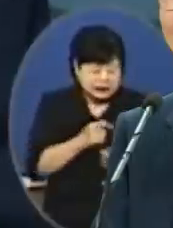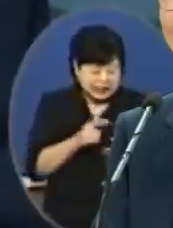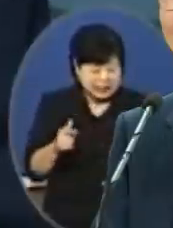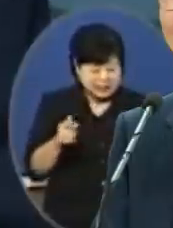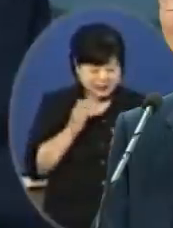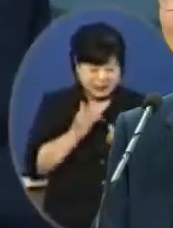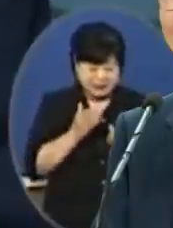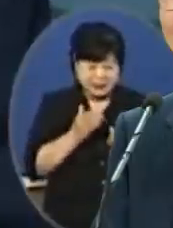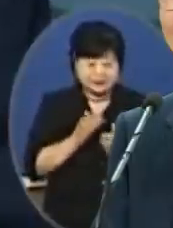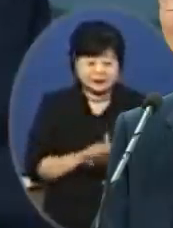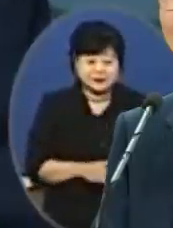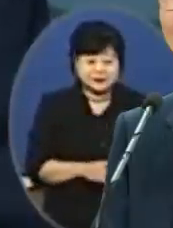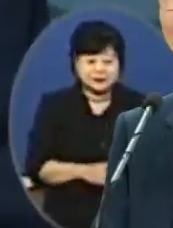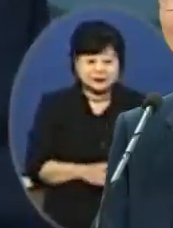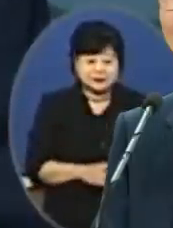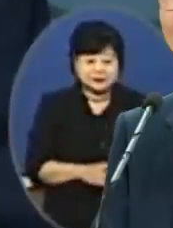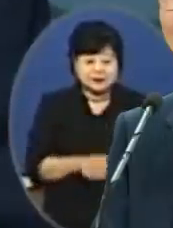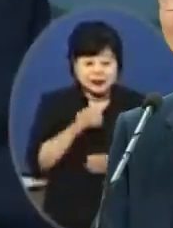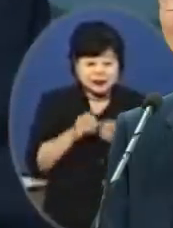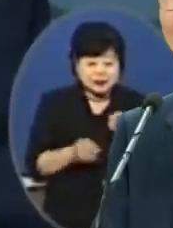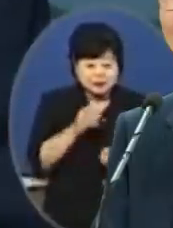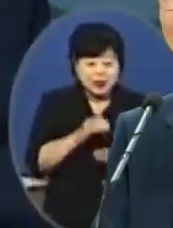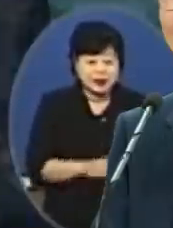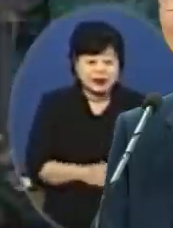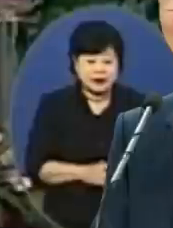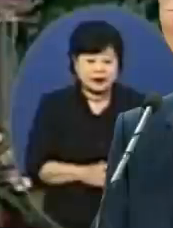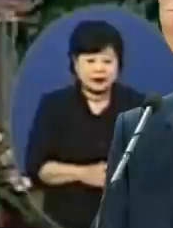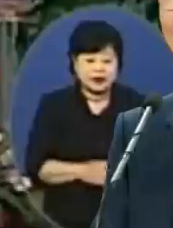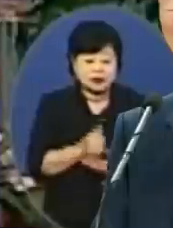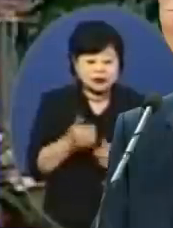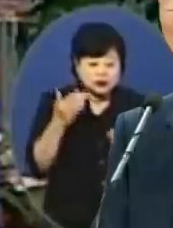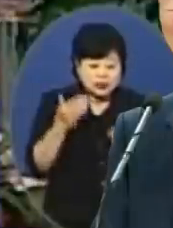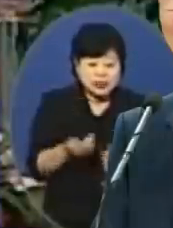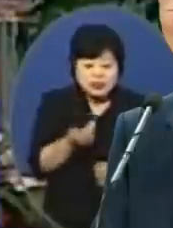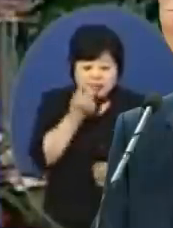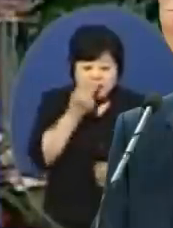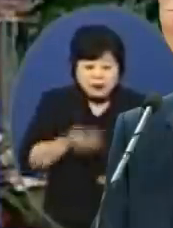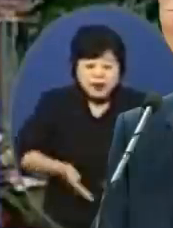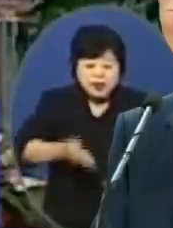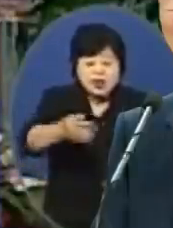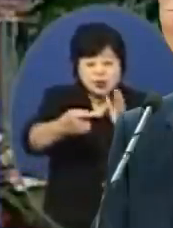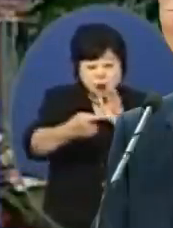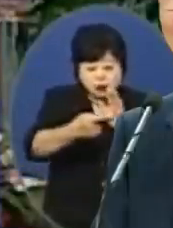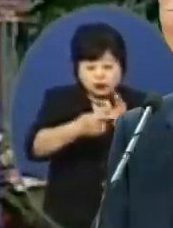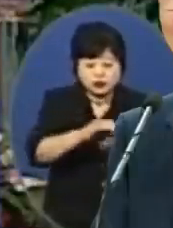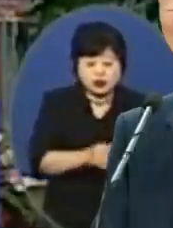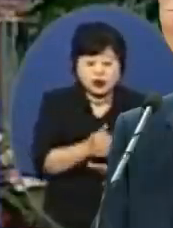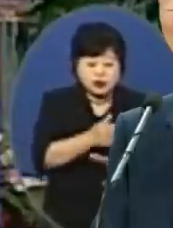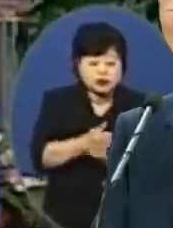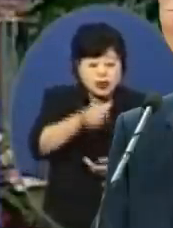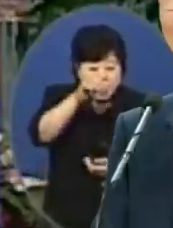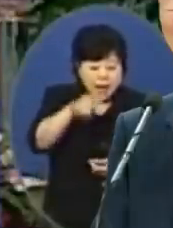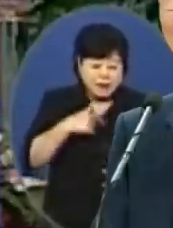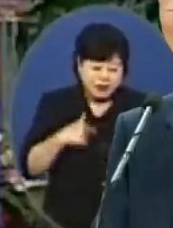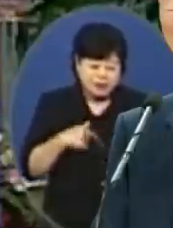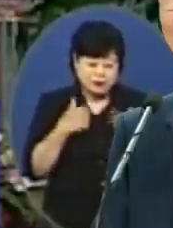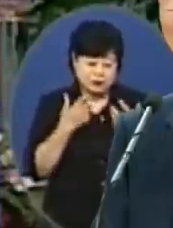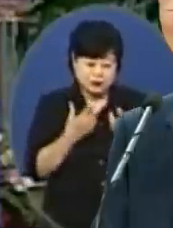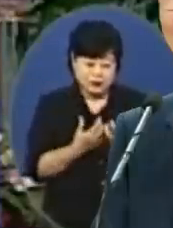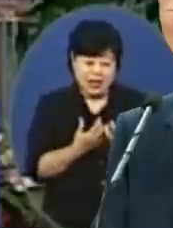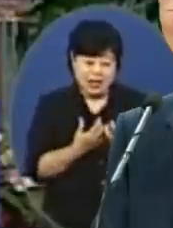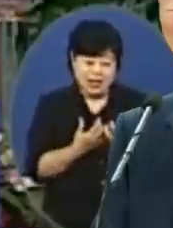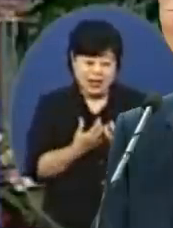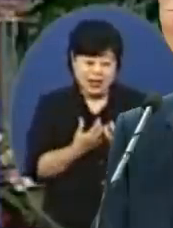않기를 바랍니다. 시편 16편 11절에 주께서 생명의 길을 내게 보이시리니 주의 앞에는 기쁨이